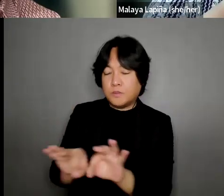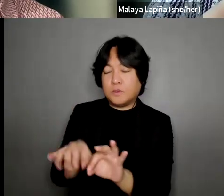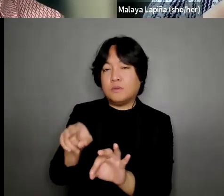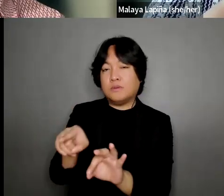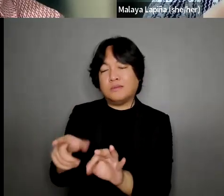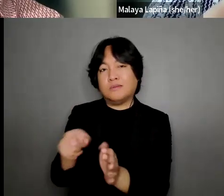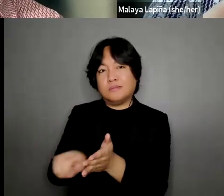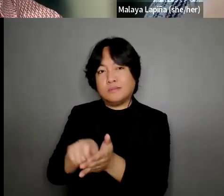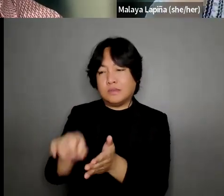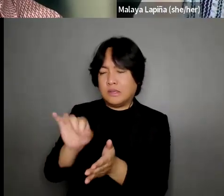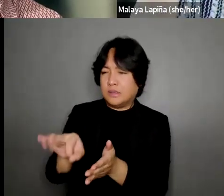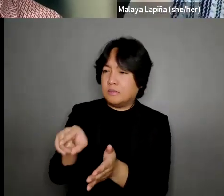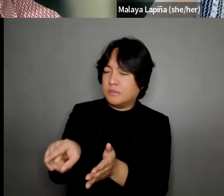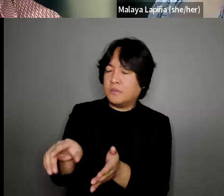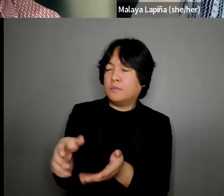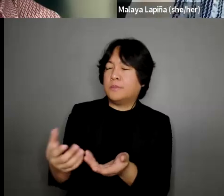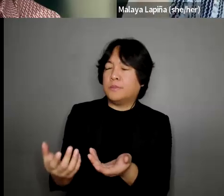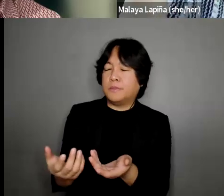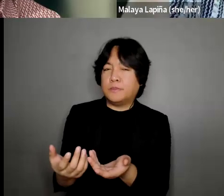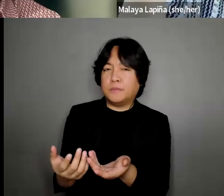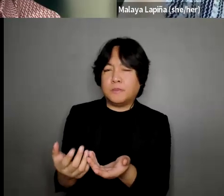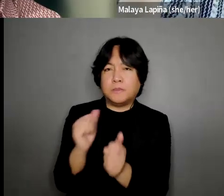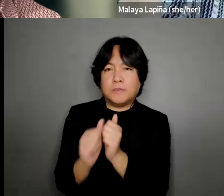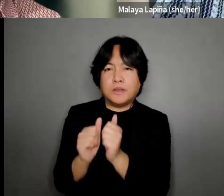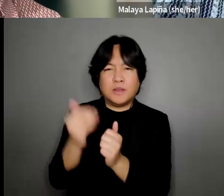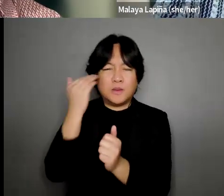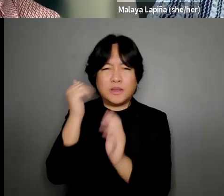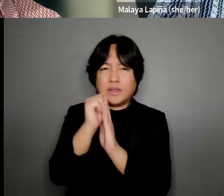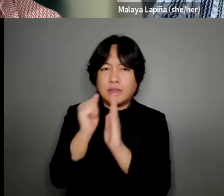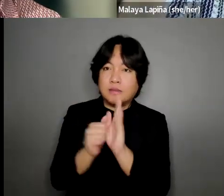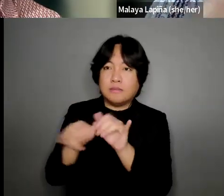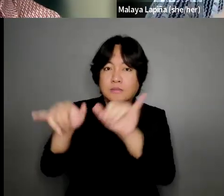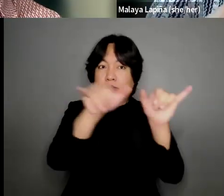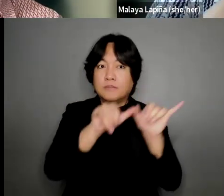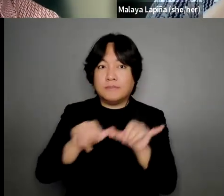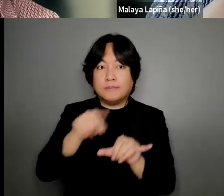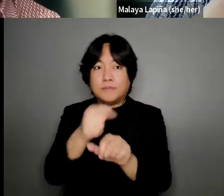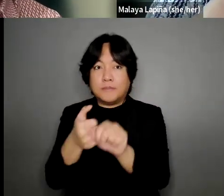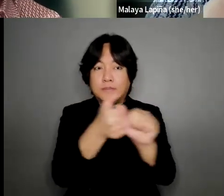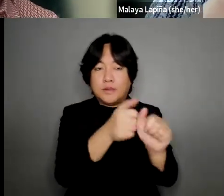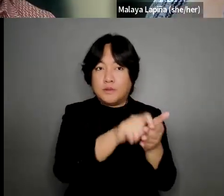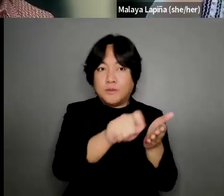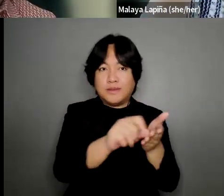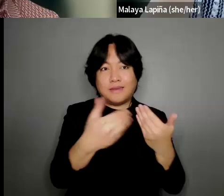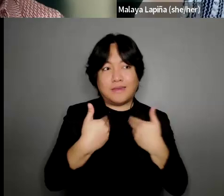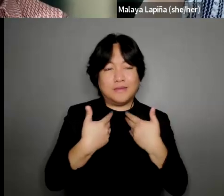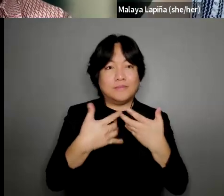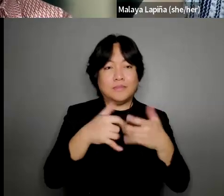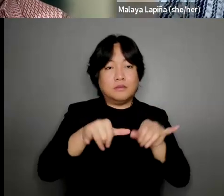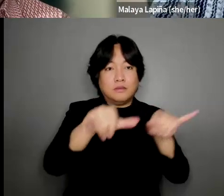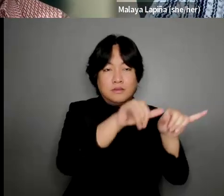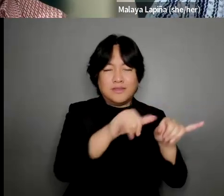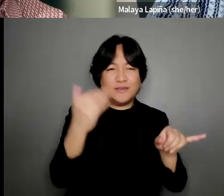kung hindi ba siya nagfa-follow dun sa tinatawag nating mainstream academic standards ng writing. 'Di ba na medyo